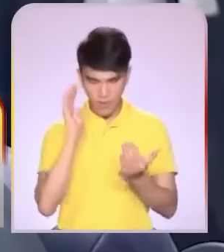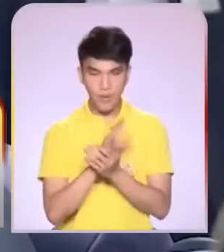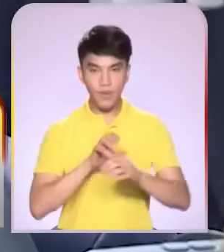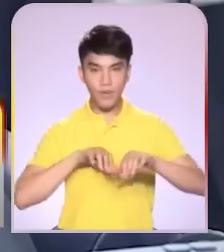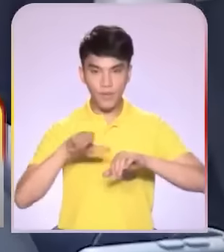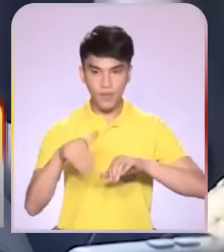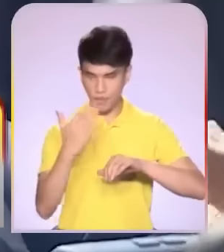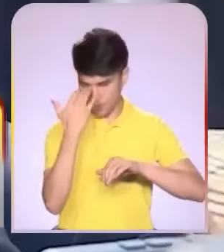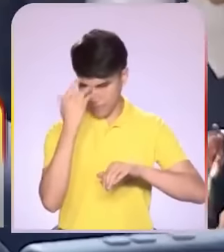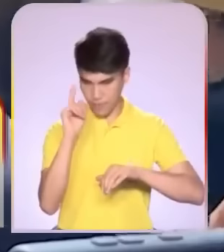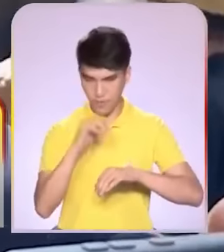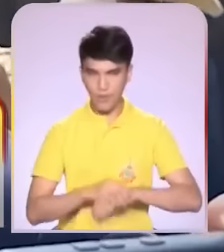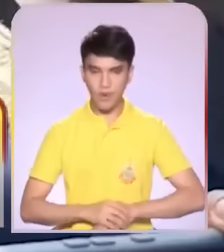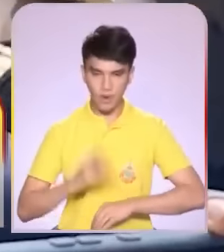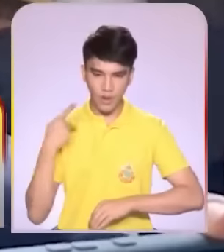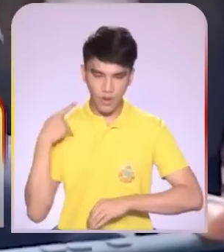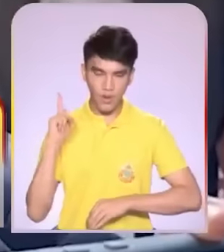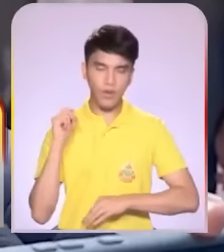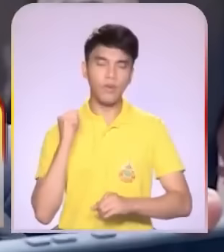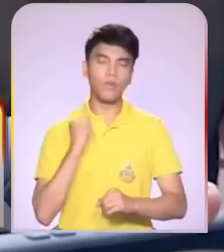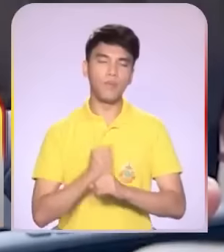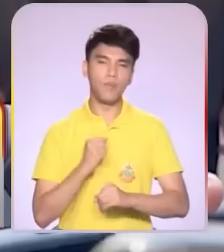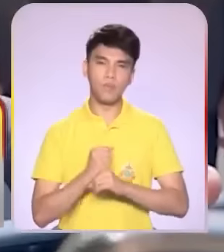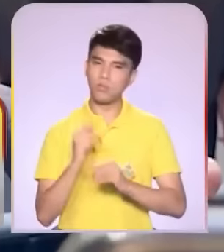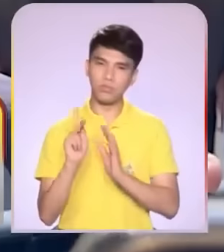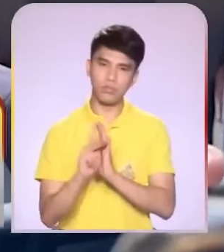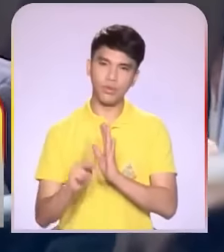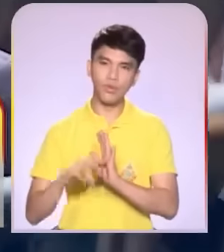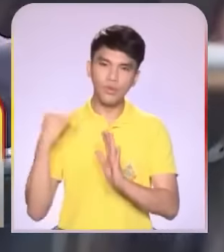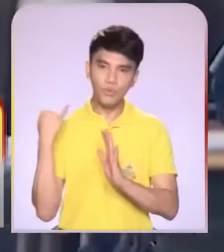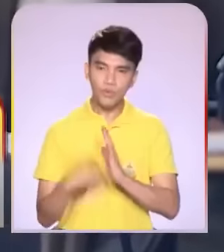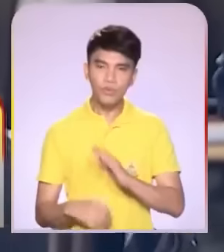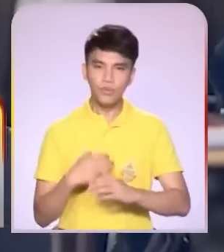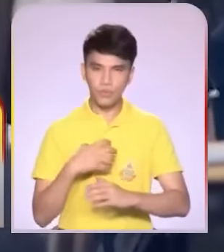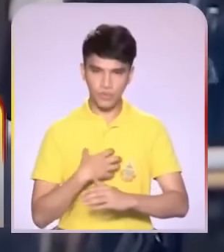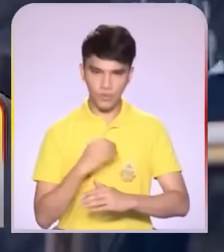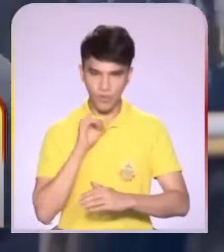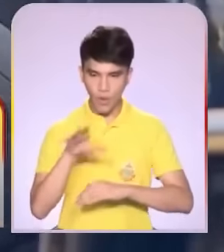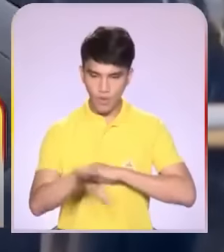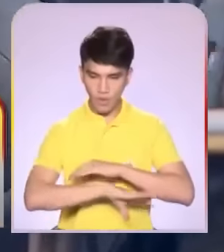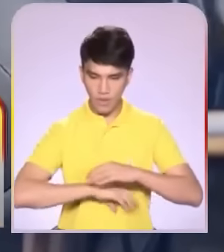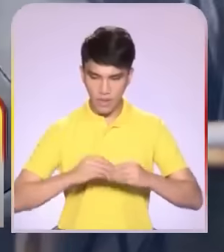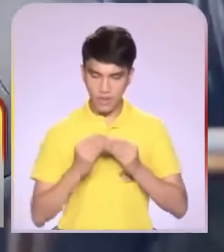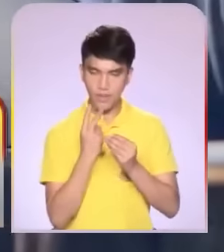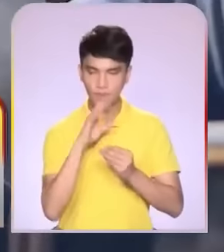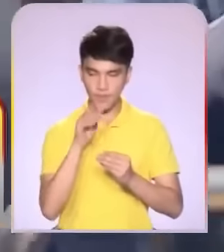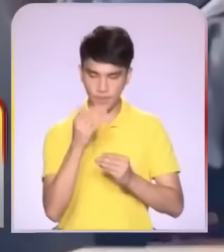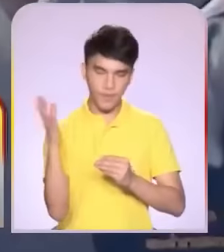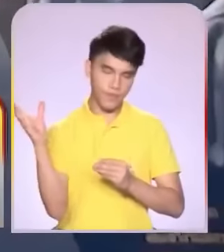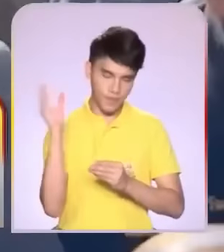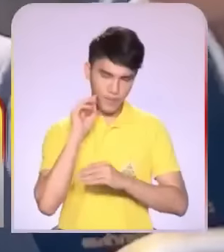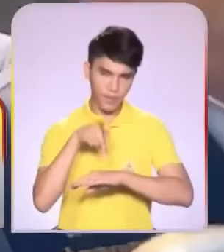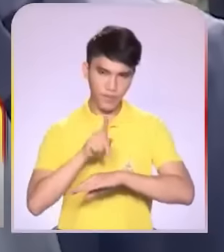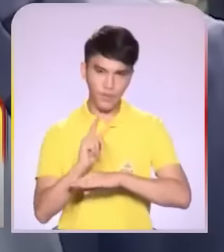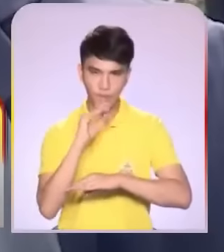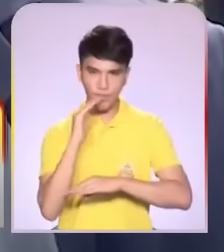การเพราะการแอบอ้างและหาผลประโยชน์มีโทษกฎหมายอาญาแต่ขอให้แจ้งหลักฐานที่ชัดเจนก่อนนะฮะฟังท่านประ